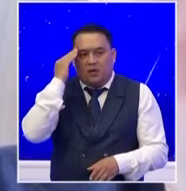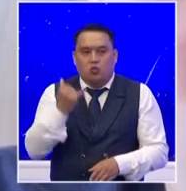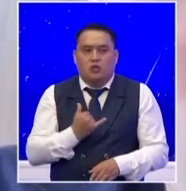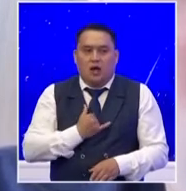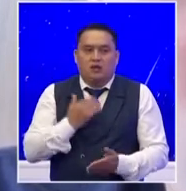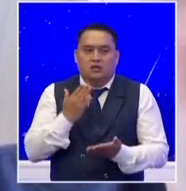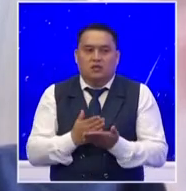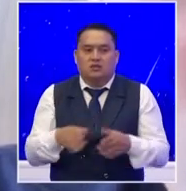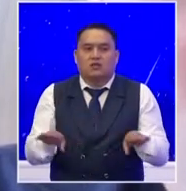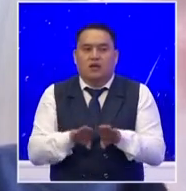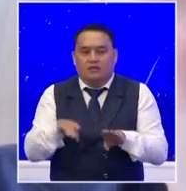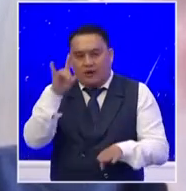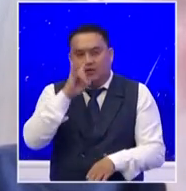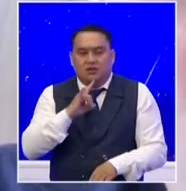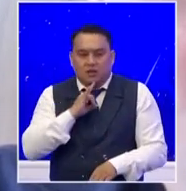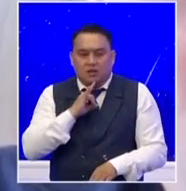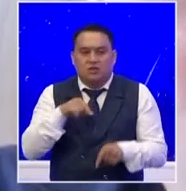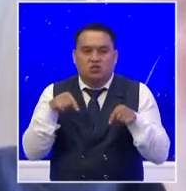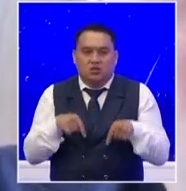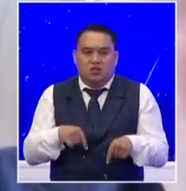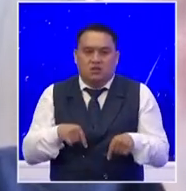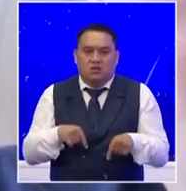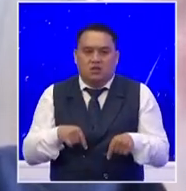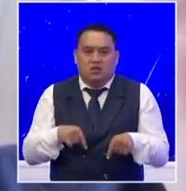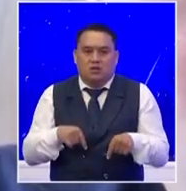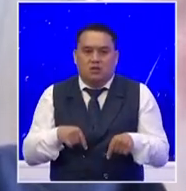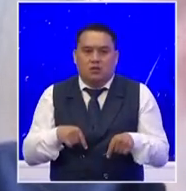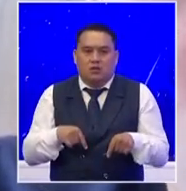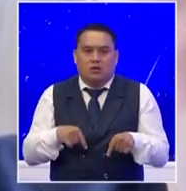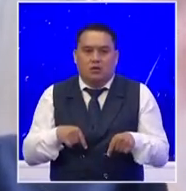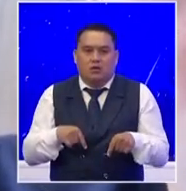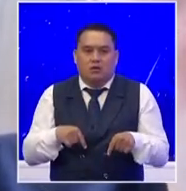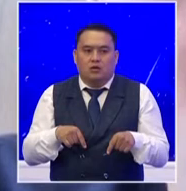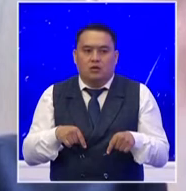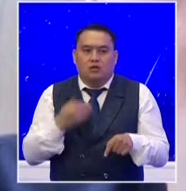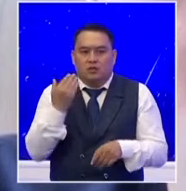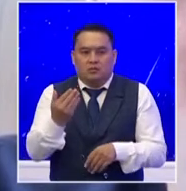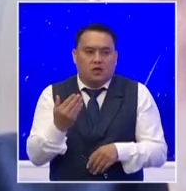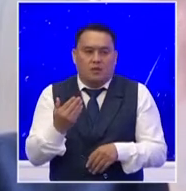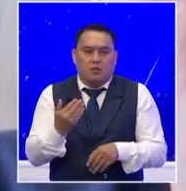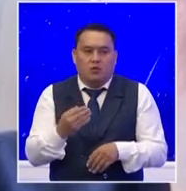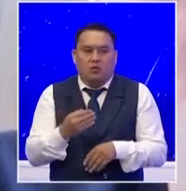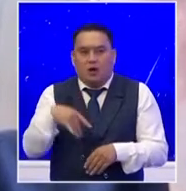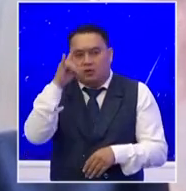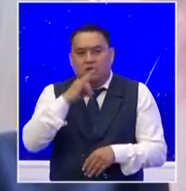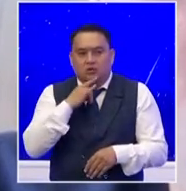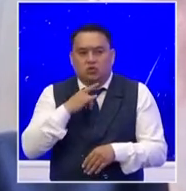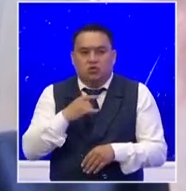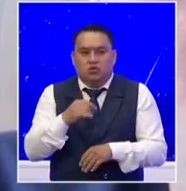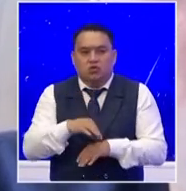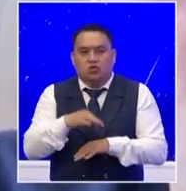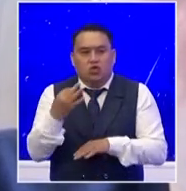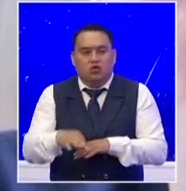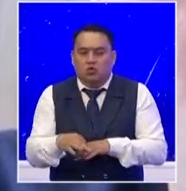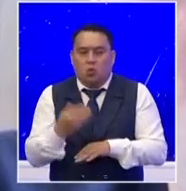если сравнивать опять же с Казахстаном, здесь намного мягче, чем там. Там все намного